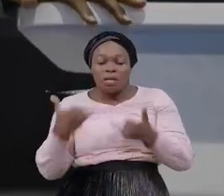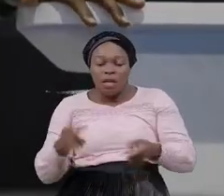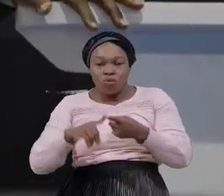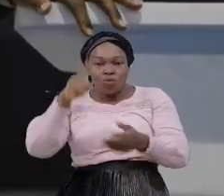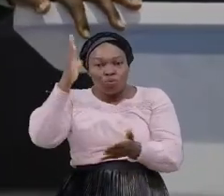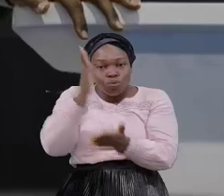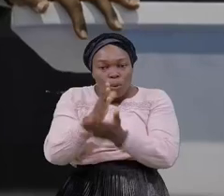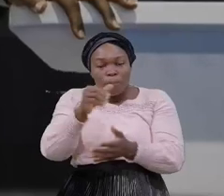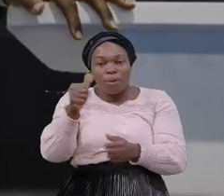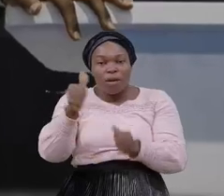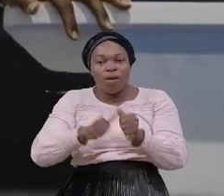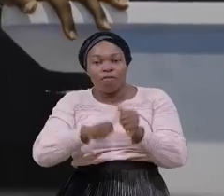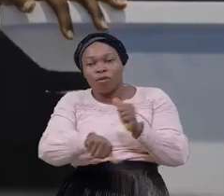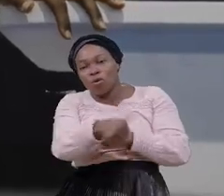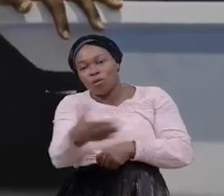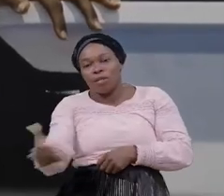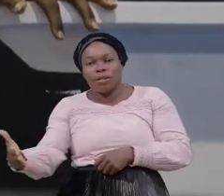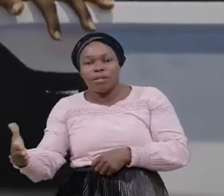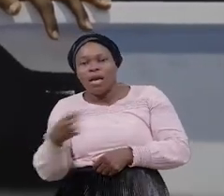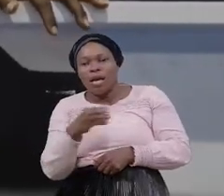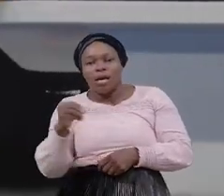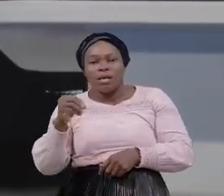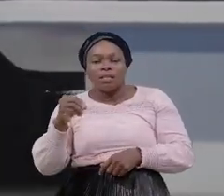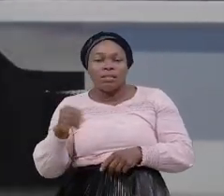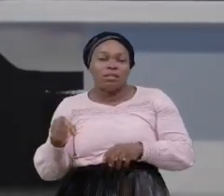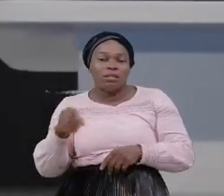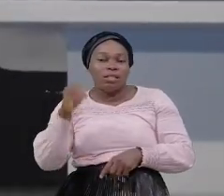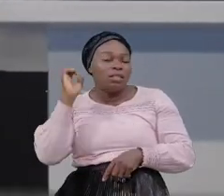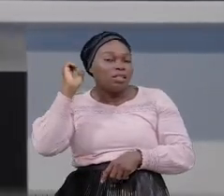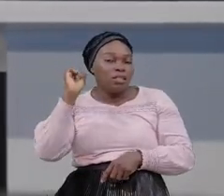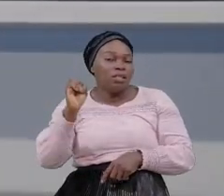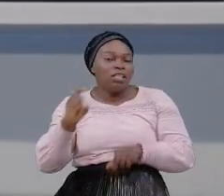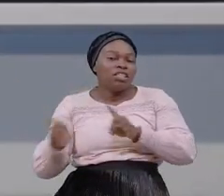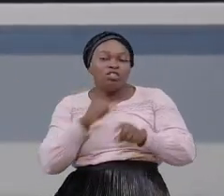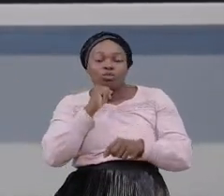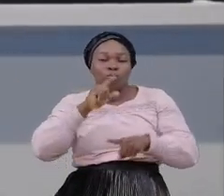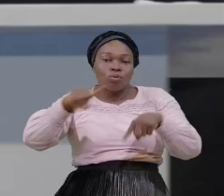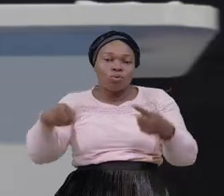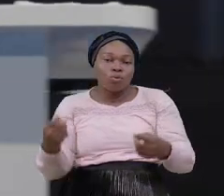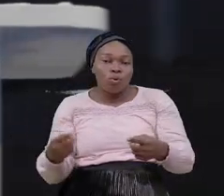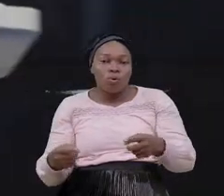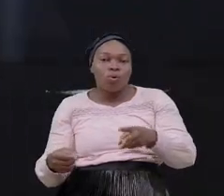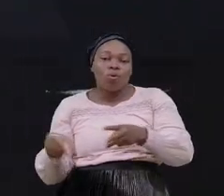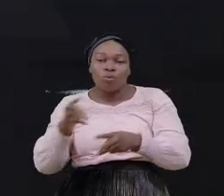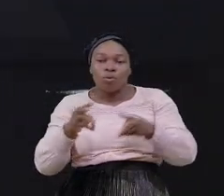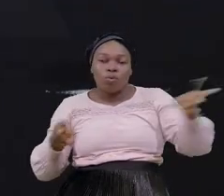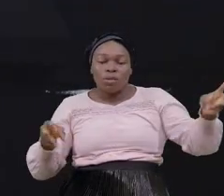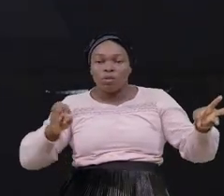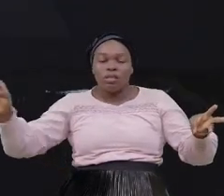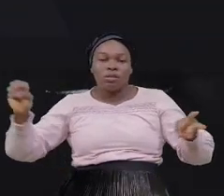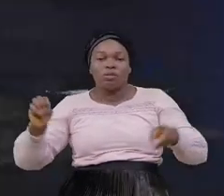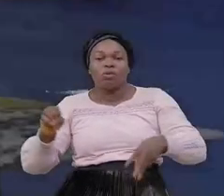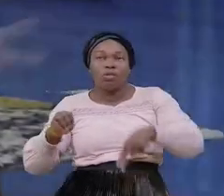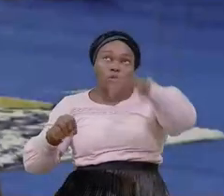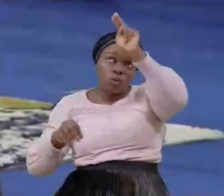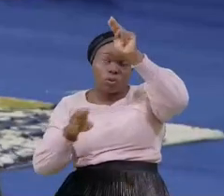et il n'est allé ni à l'ouest, ni à l'est, ni au nord, ni au sud. Il est venu à celui